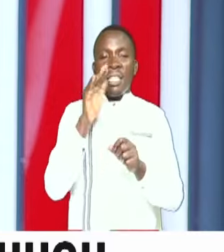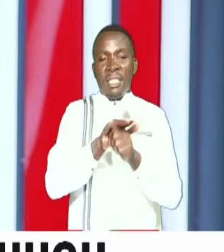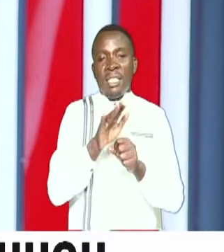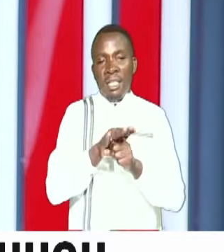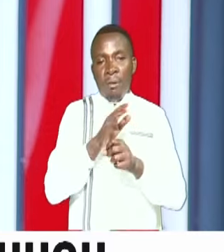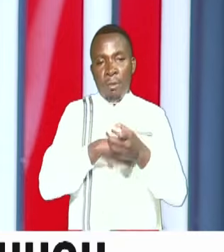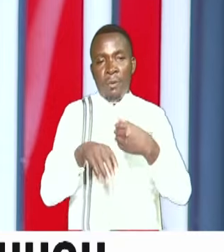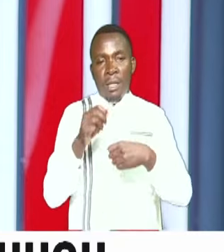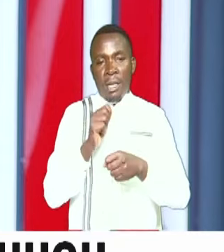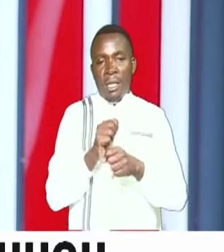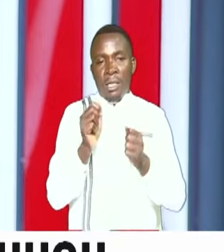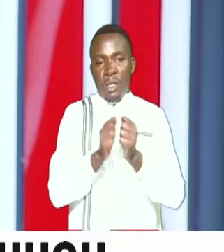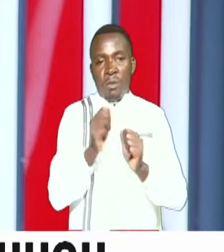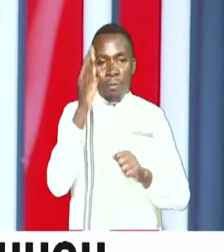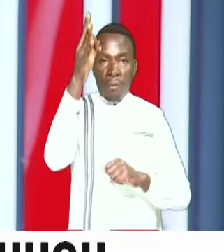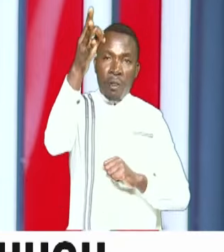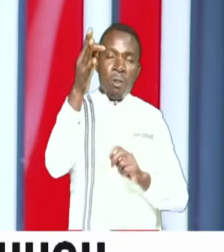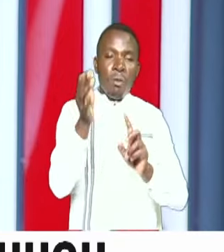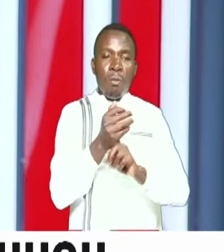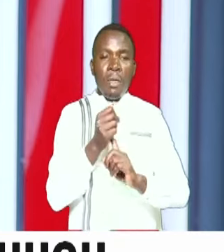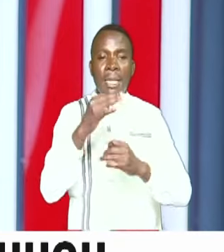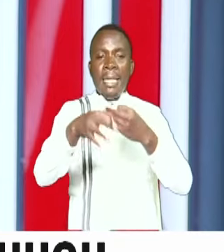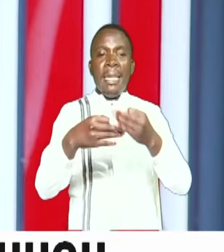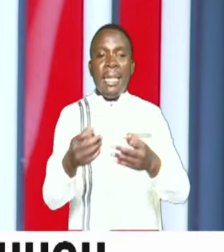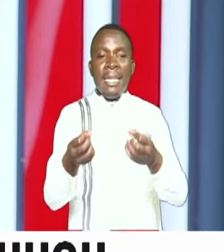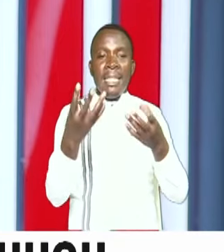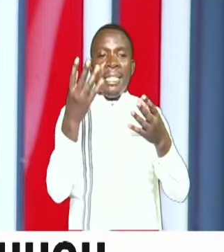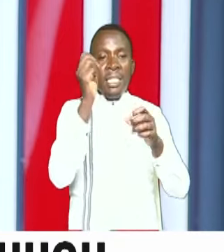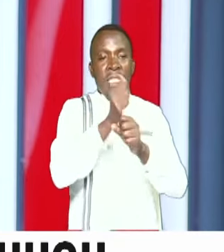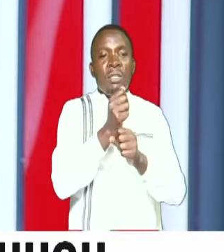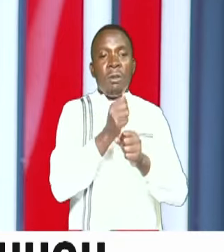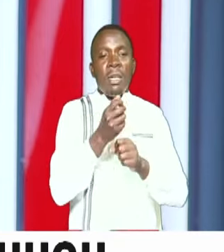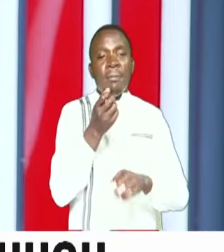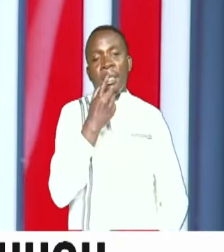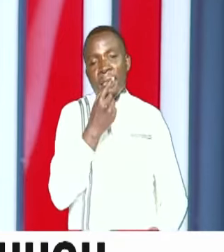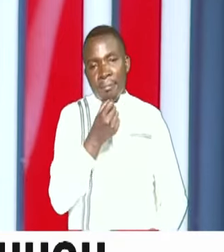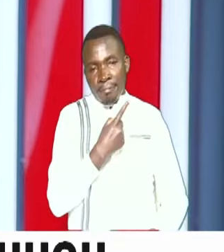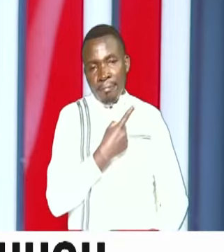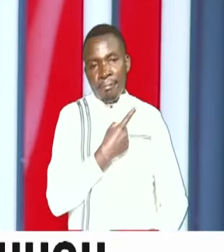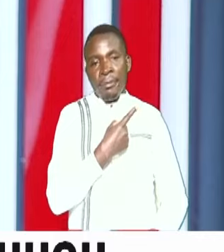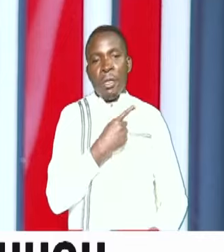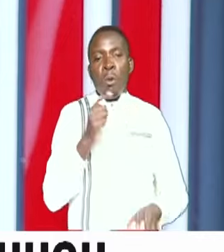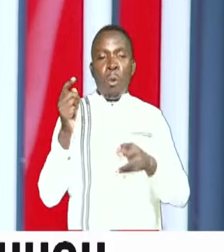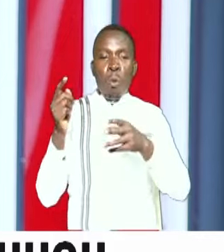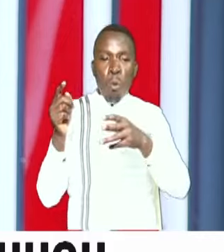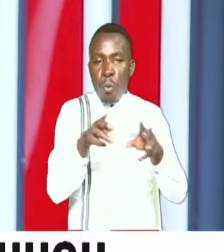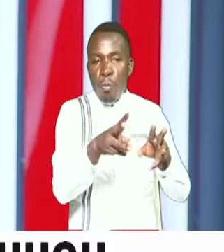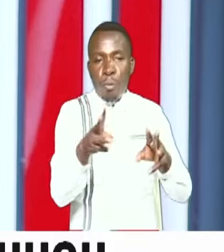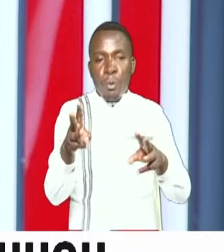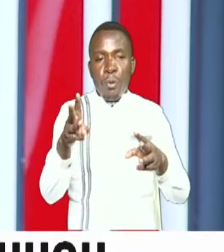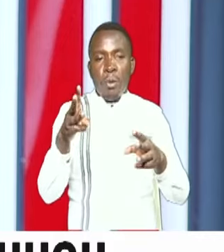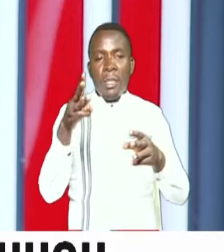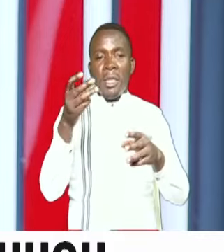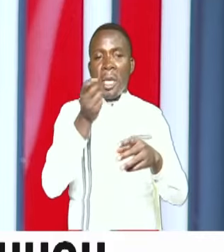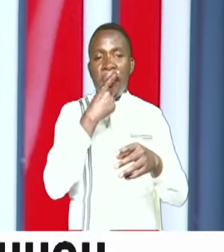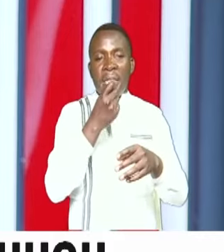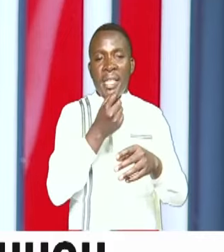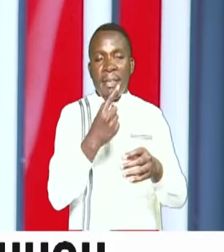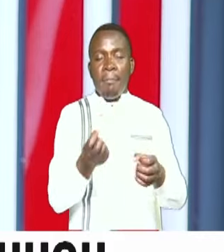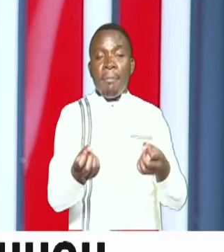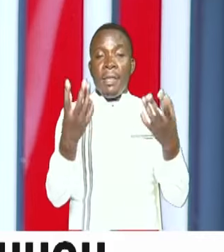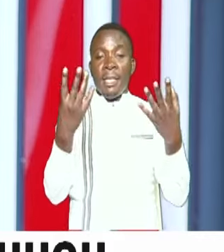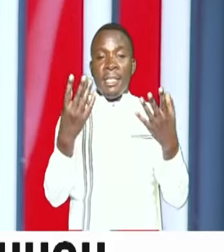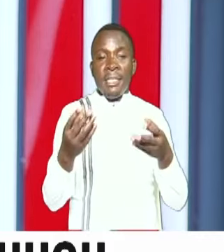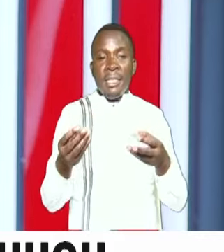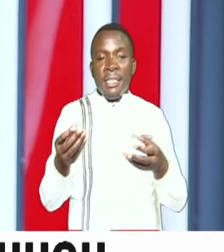iri imbere ko tuzabona inganda nyinshi zikora imiti zo bita pharmaceutical industries ku buryo imiti myinshi